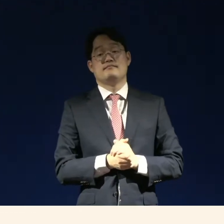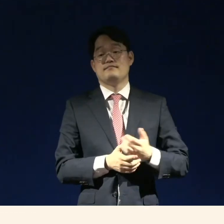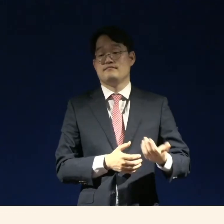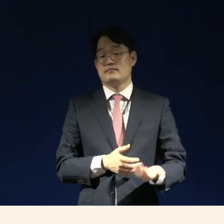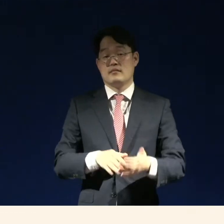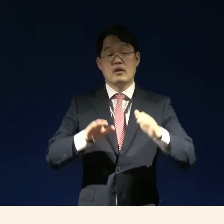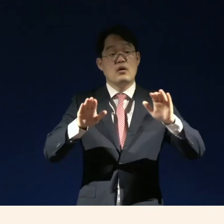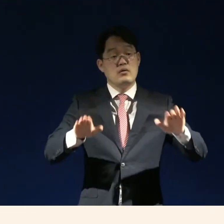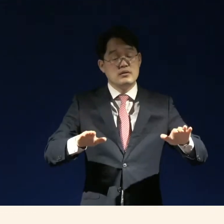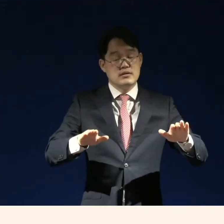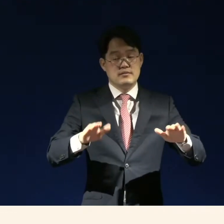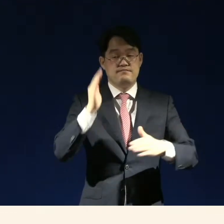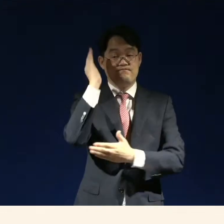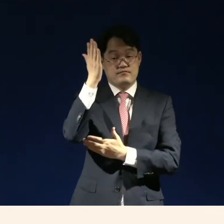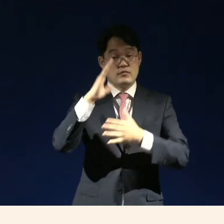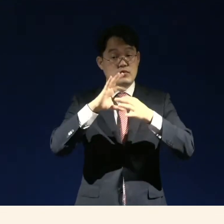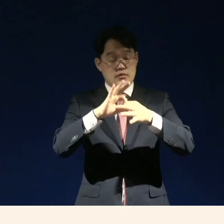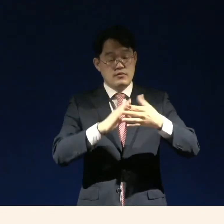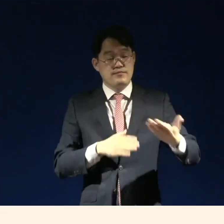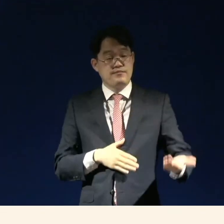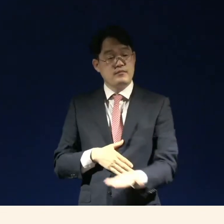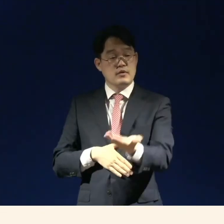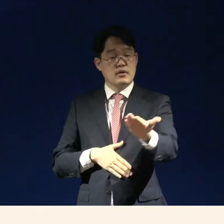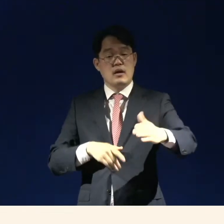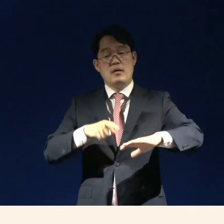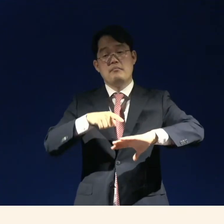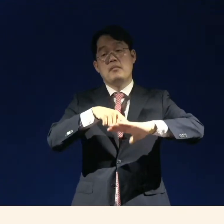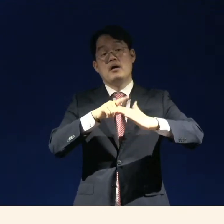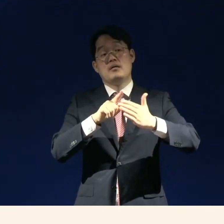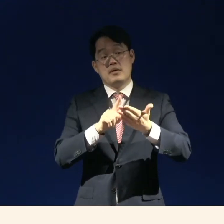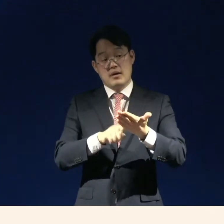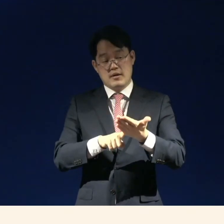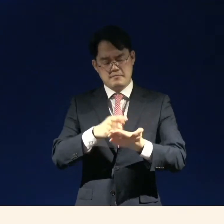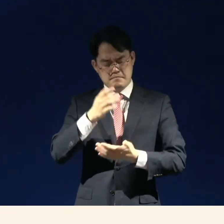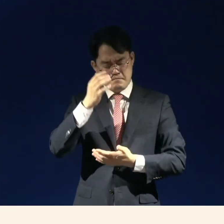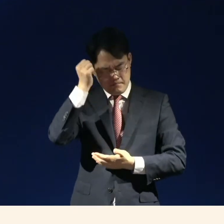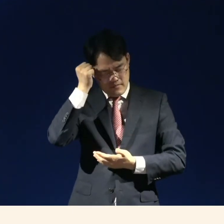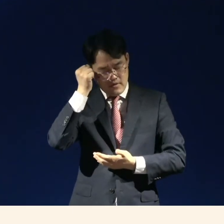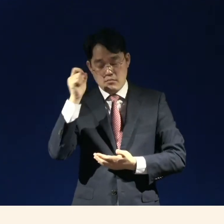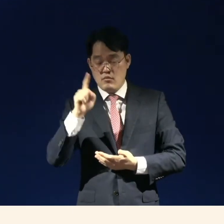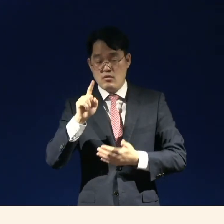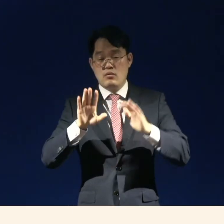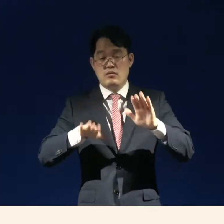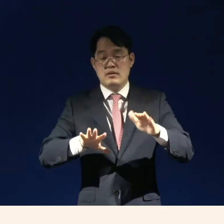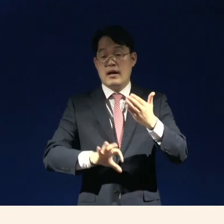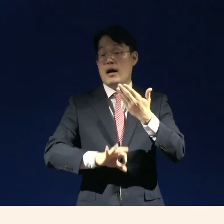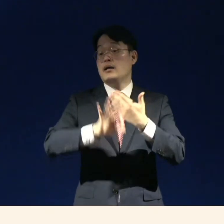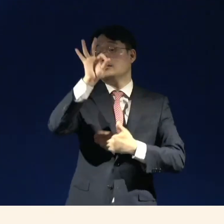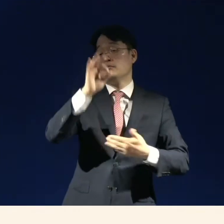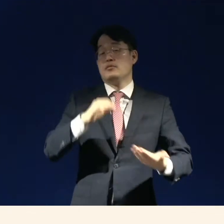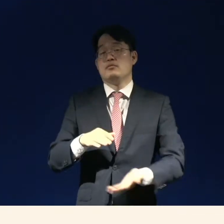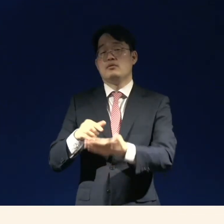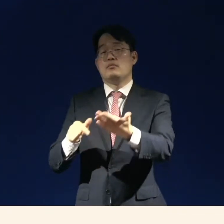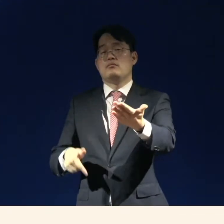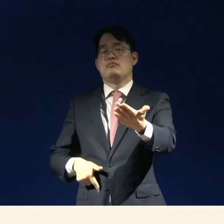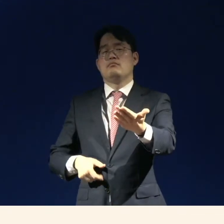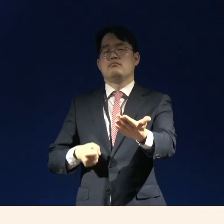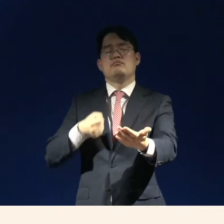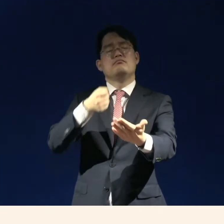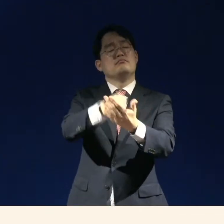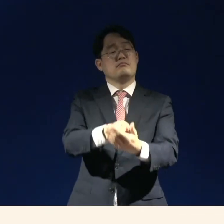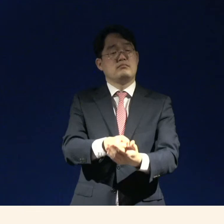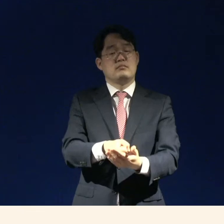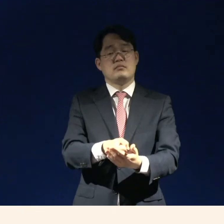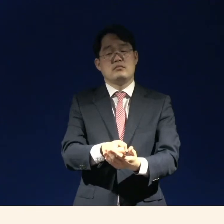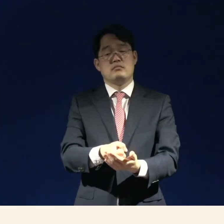오늘 이 메시지를 통하여 우리의 가슴에 여러분들이 어떤 것이 새겨져 있습니까? 오늘 이 아침에 우리가 결단했으면 좋겠습니다. 무슨